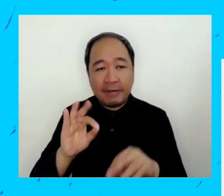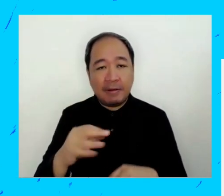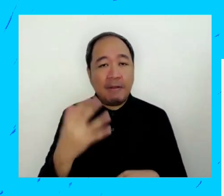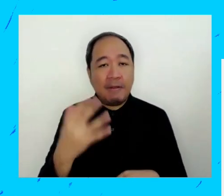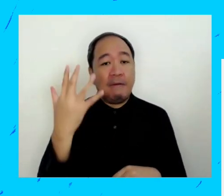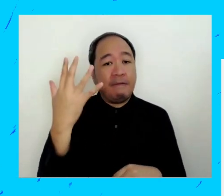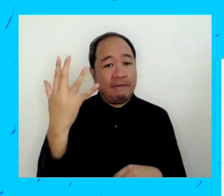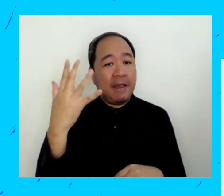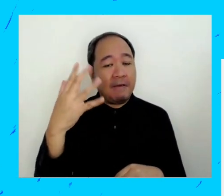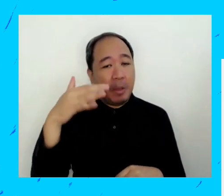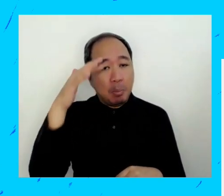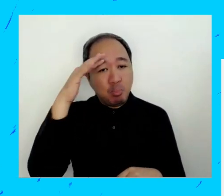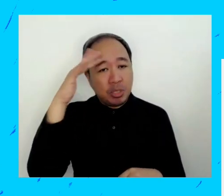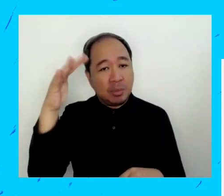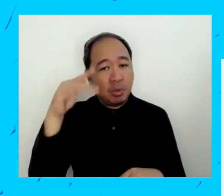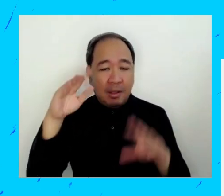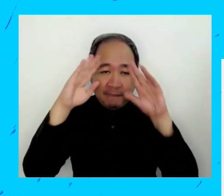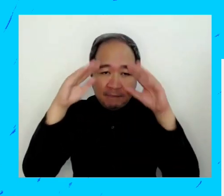pour l'éducation